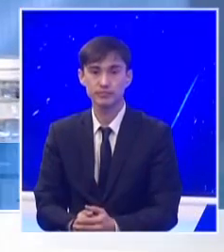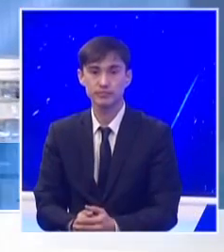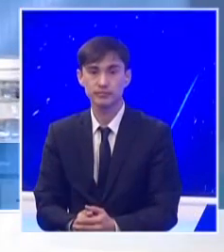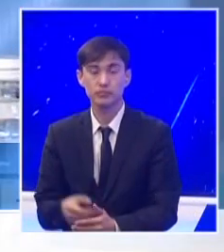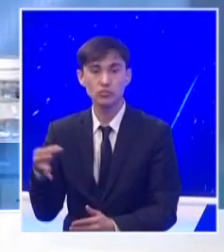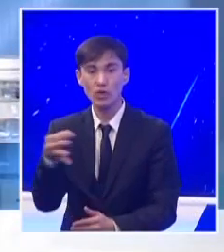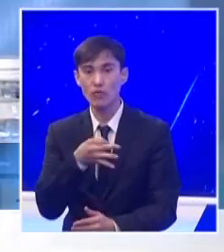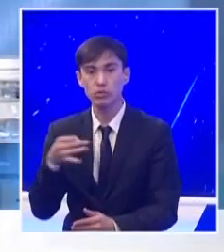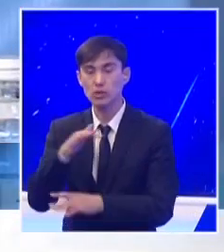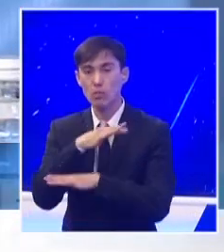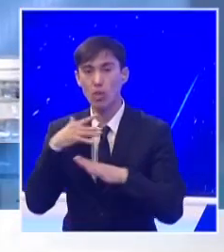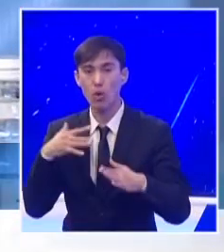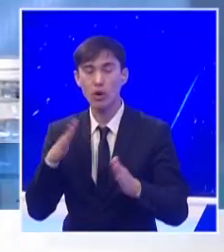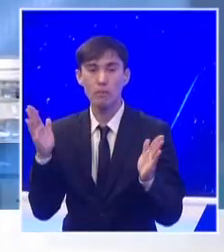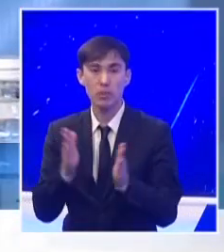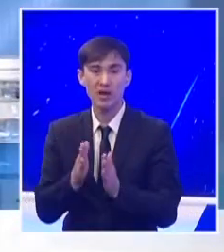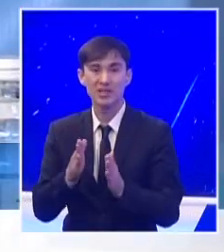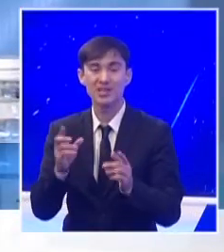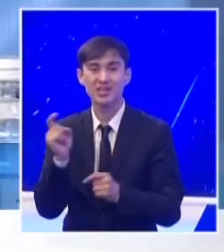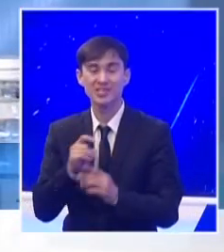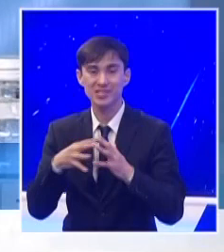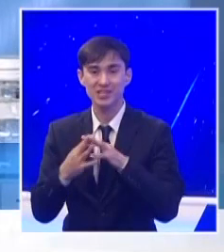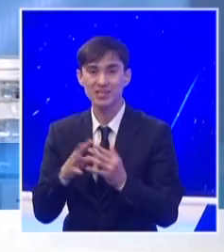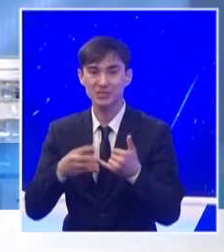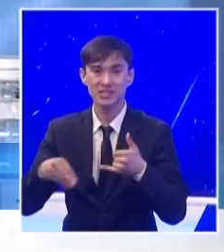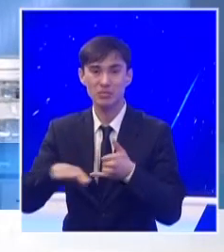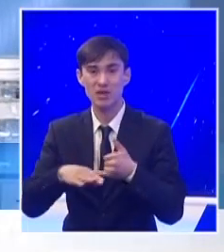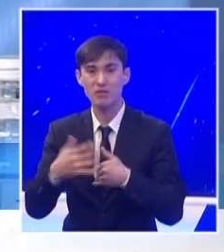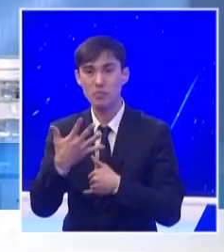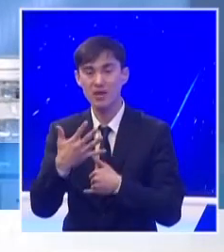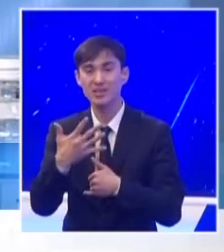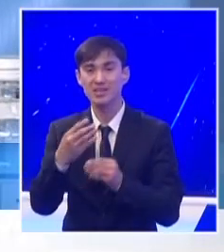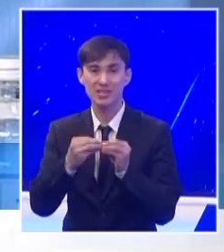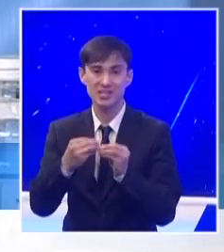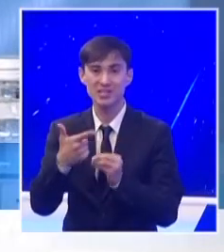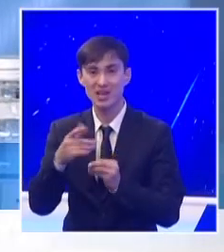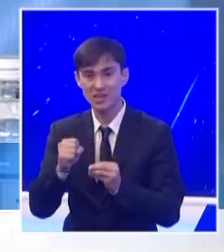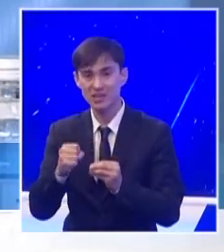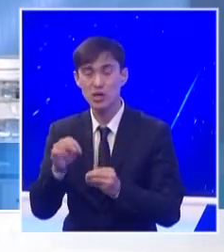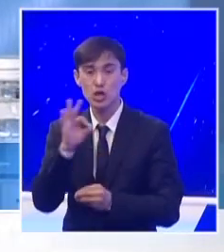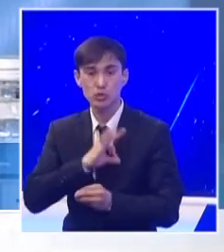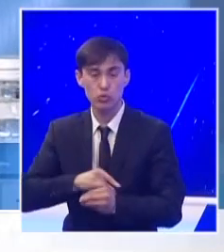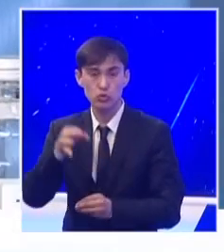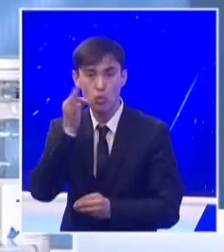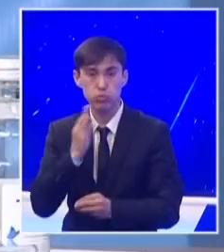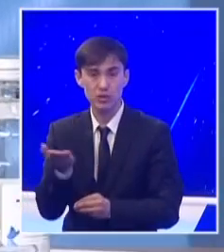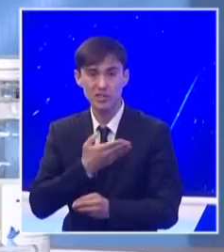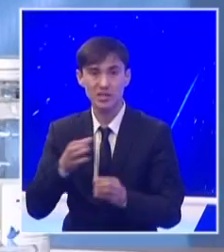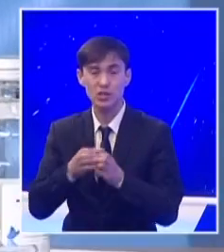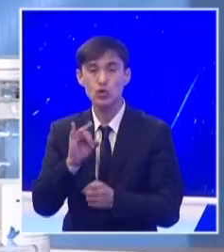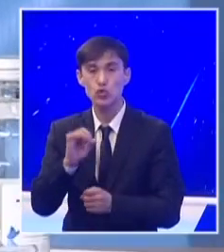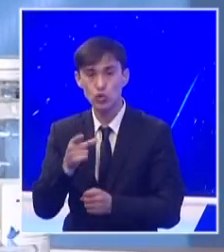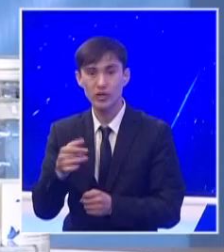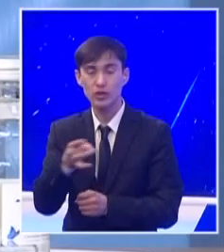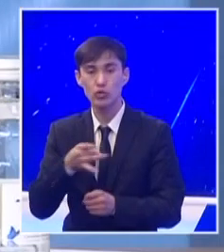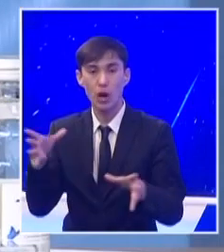В области еще много небольших крестьянских хозяйств с земельным наделом в 5-10 гектаров. Нужно использовать опыт наших коллег из южного региона